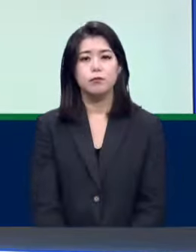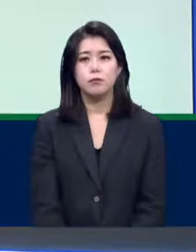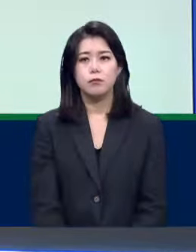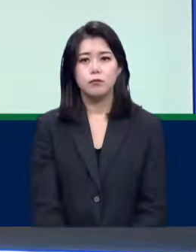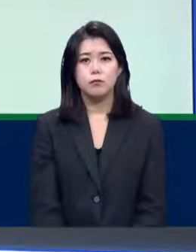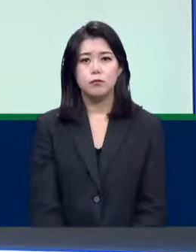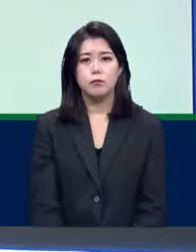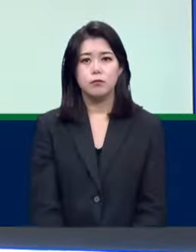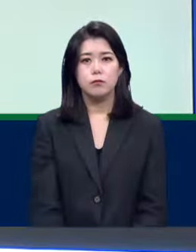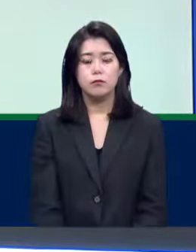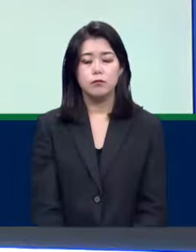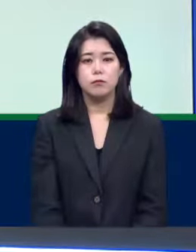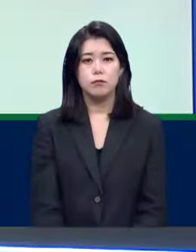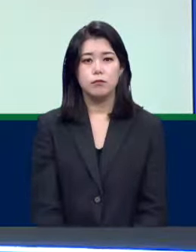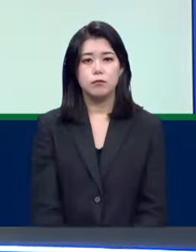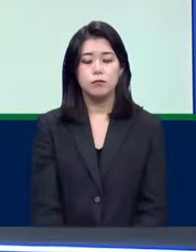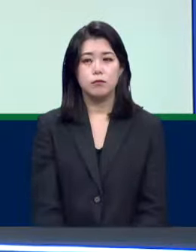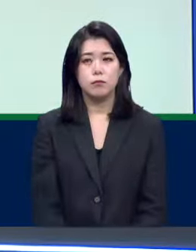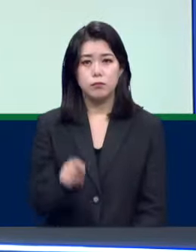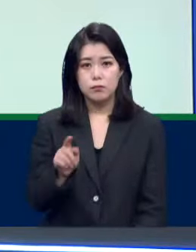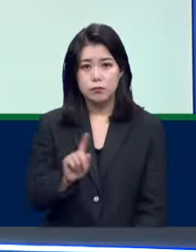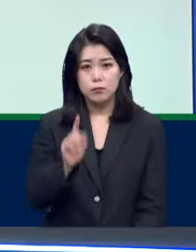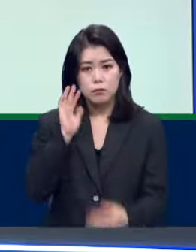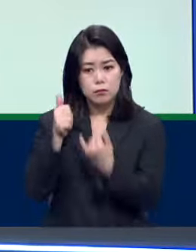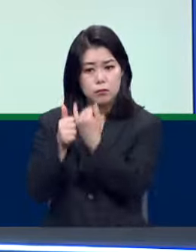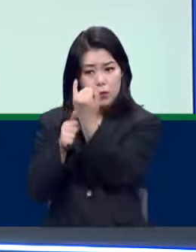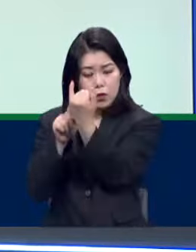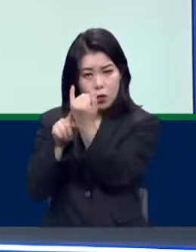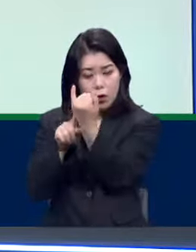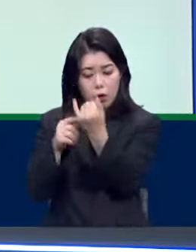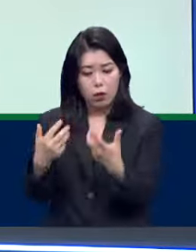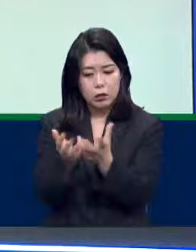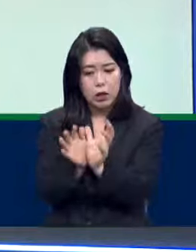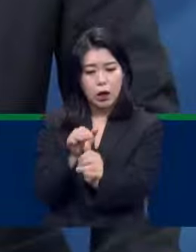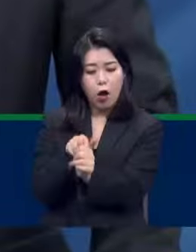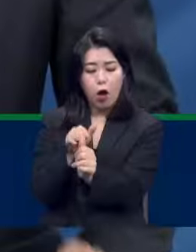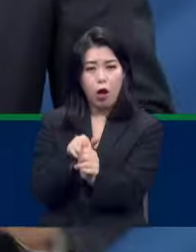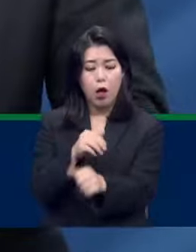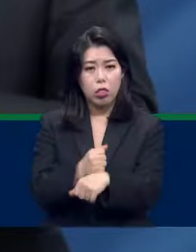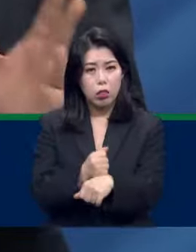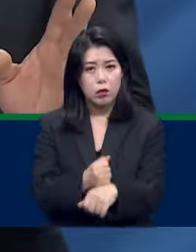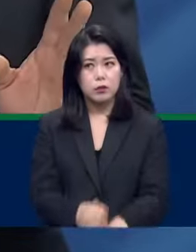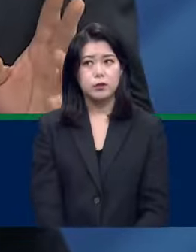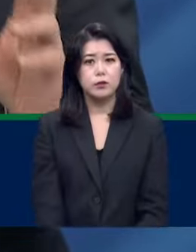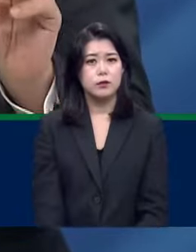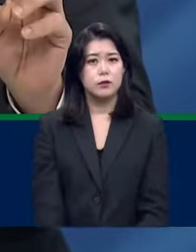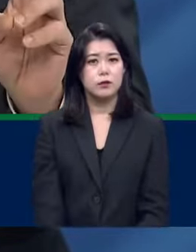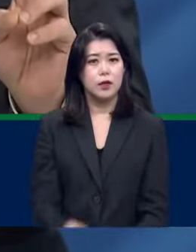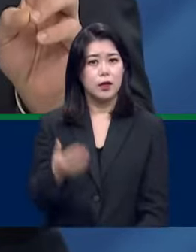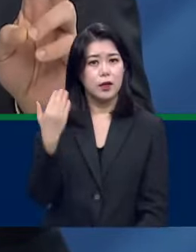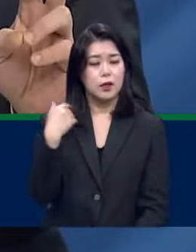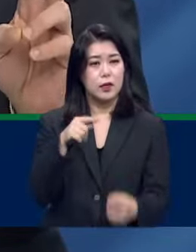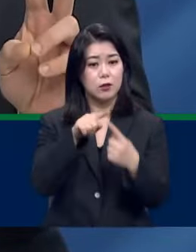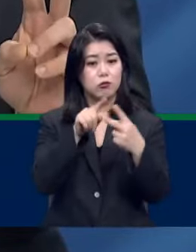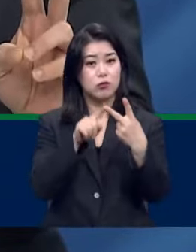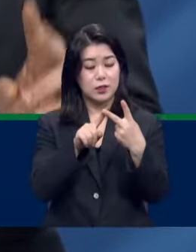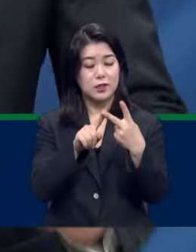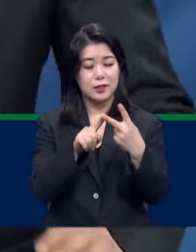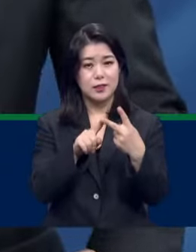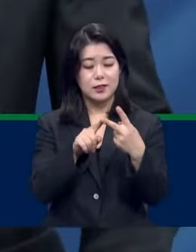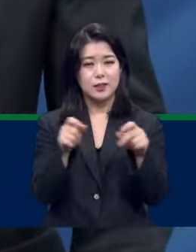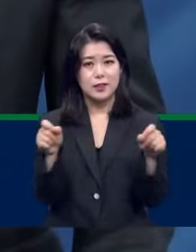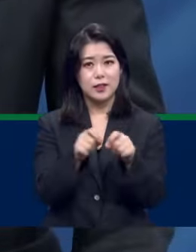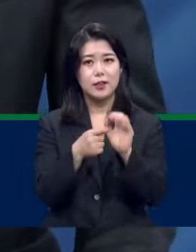그럼 이거는 김대이 님 김여사 기입 아니냐라는게 민주당 얘기 거거든요 제가이 앞선 거랑 두 가지 짧게